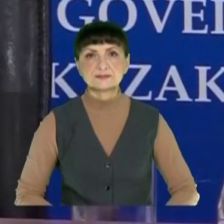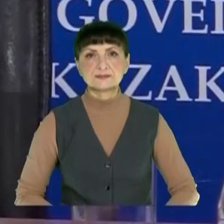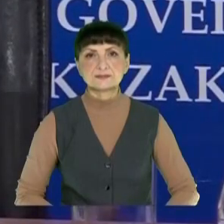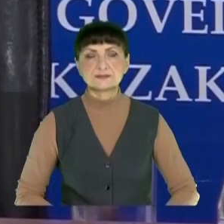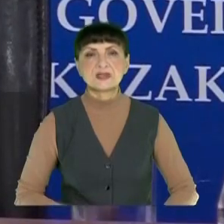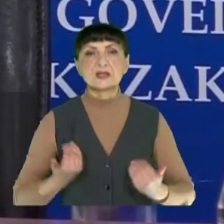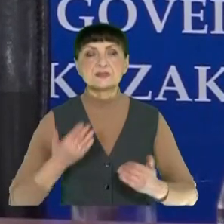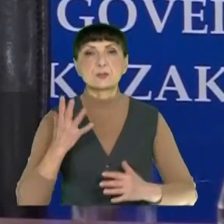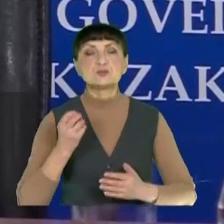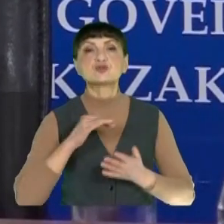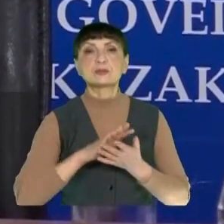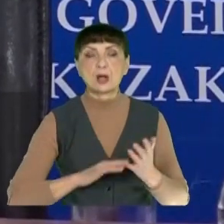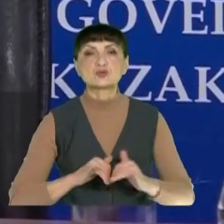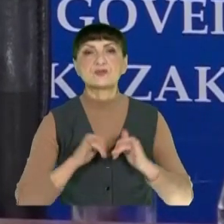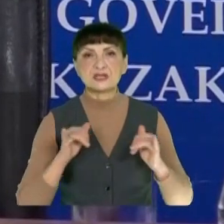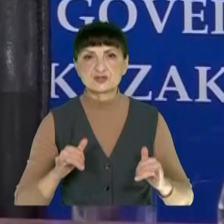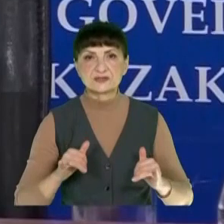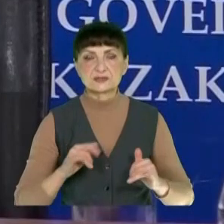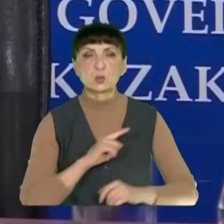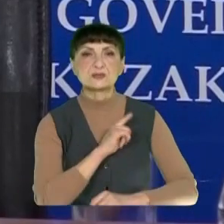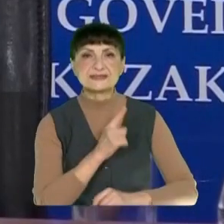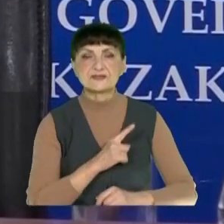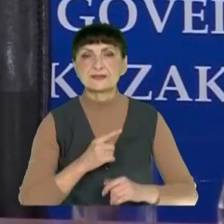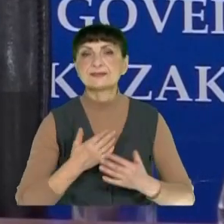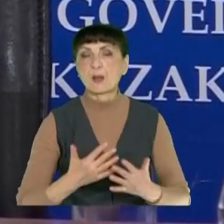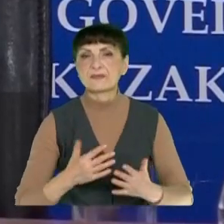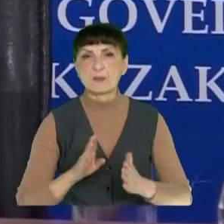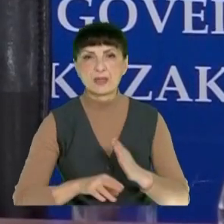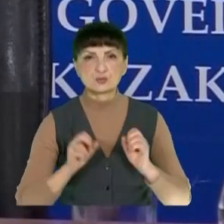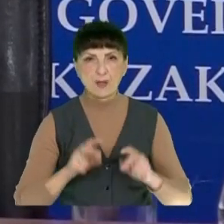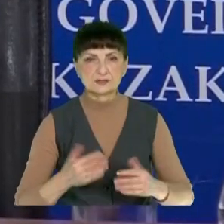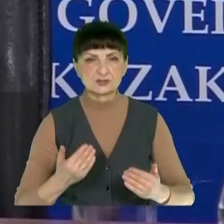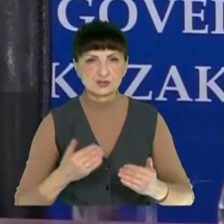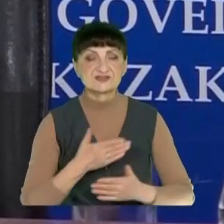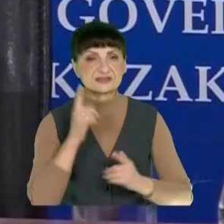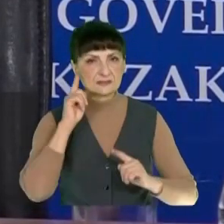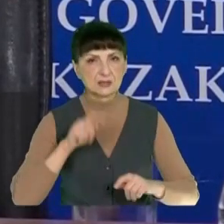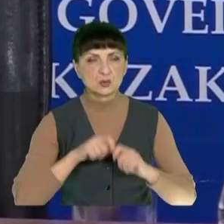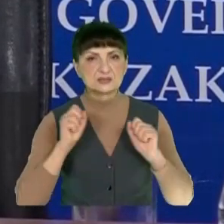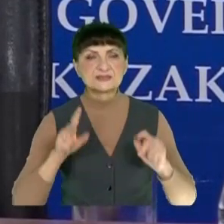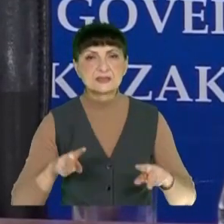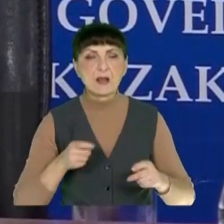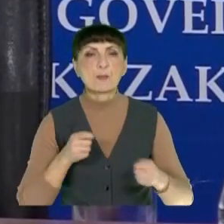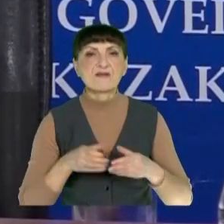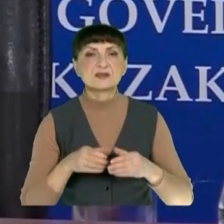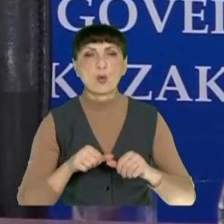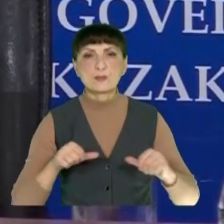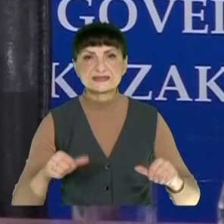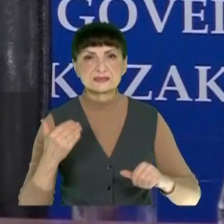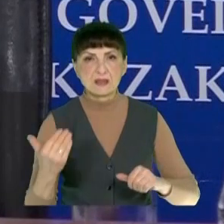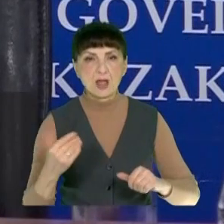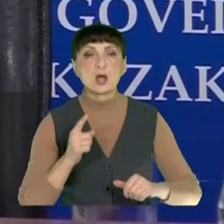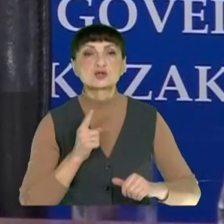Теперь будем еще дальше увеличивать, усиливать требования к безопасности. Сейчас, вы знаете, создана специальная правительственная комиссия.